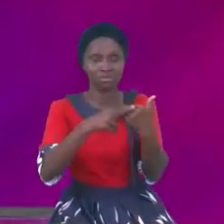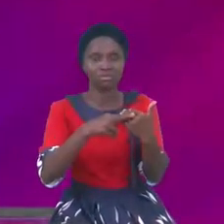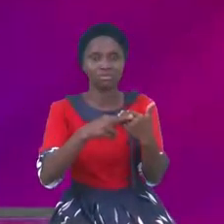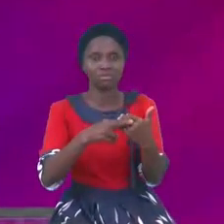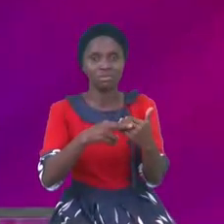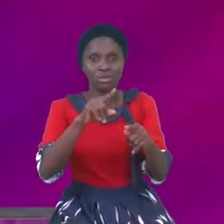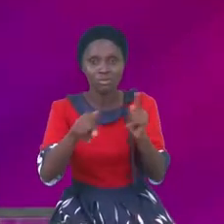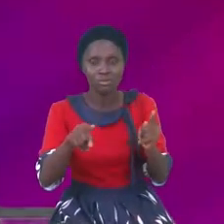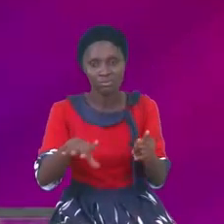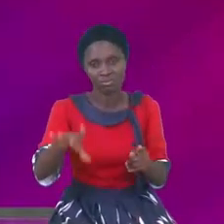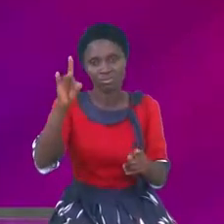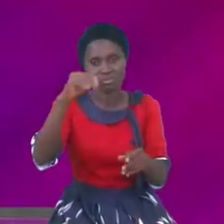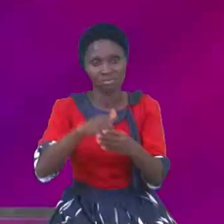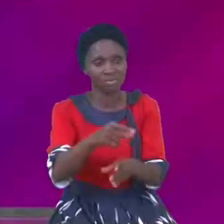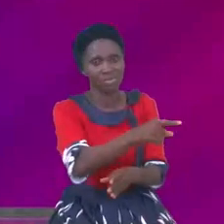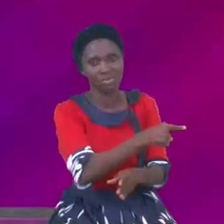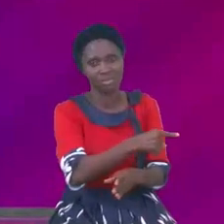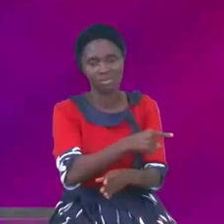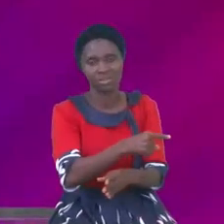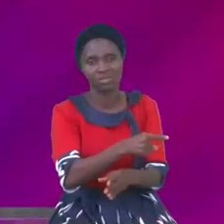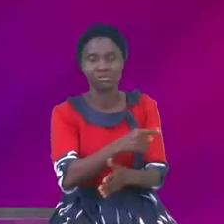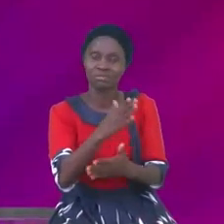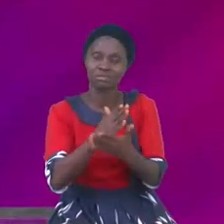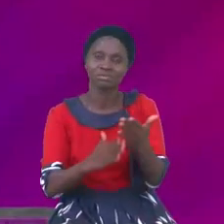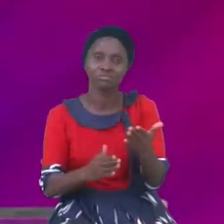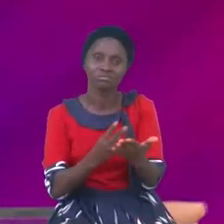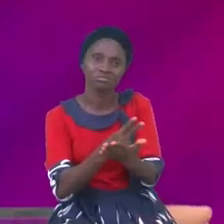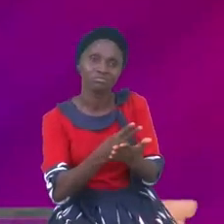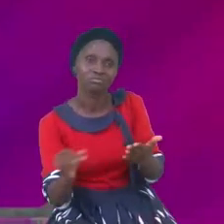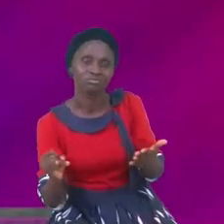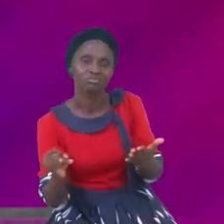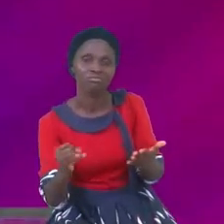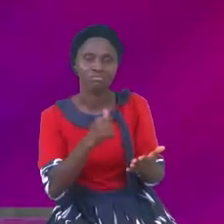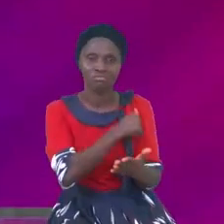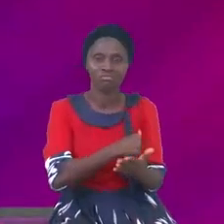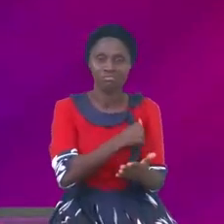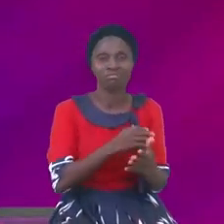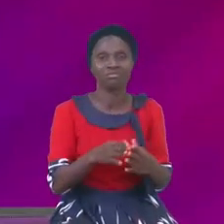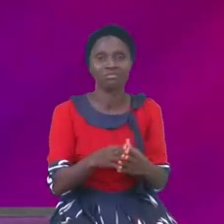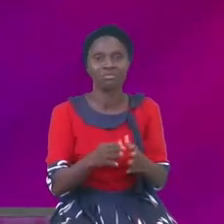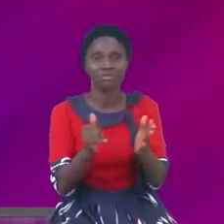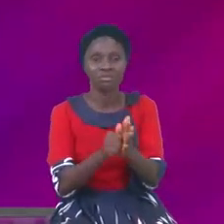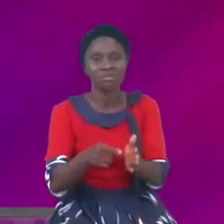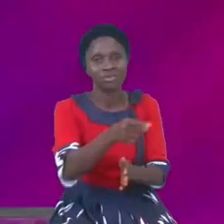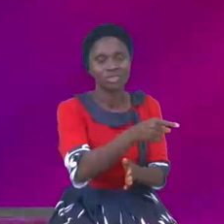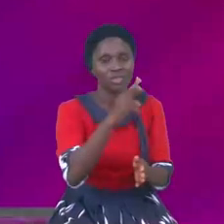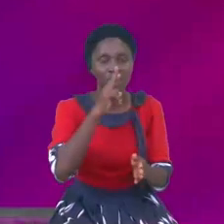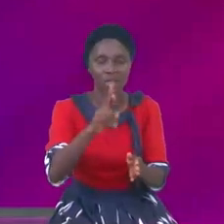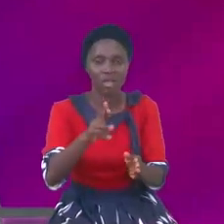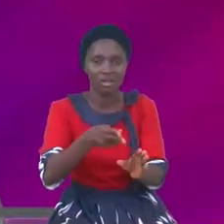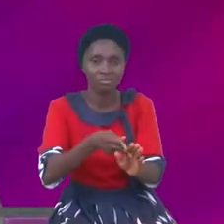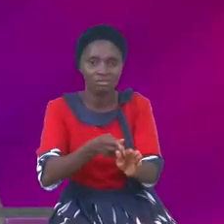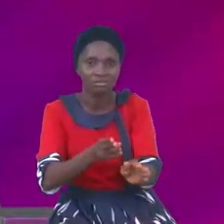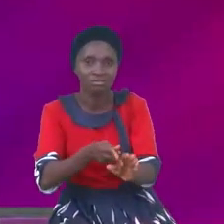l'attitude défaillante des Galates gracieux. ils étaient détachés. Combien